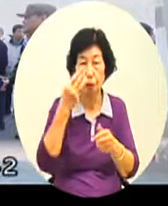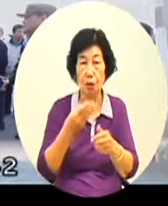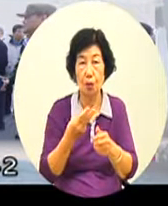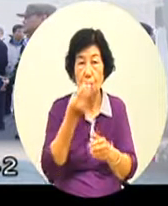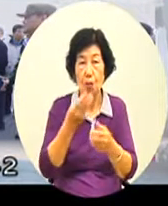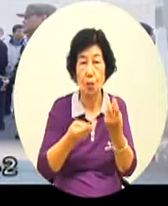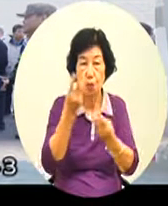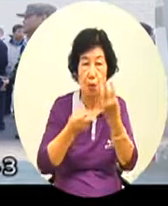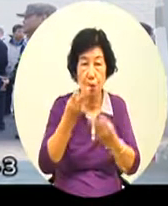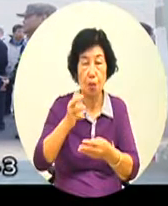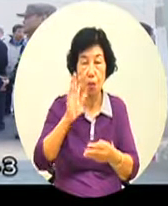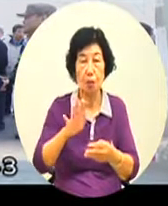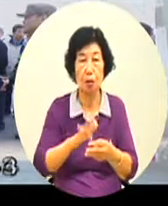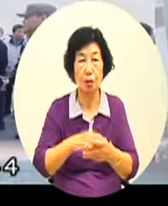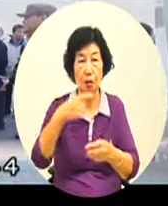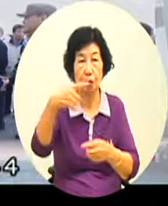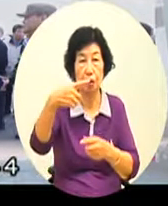候，